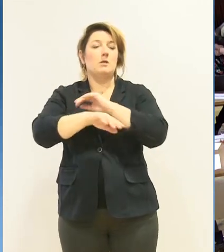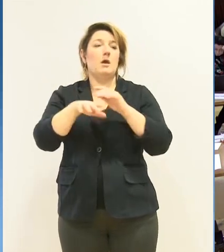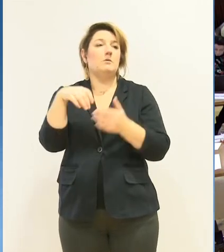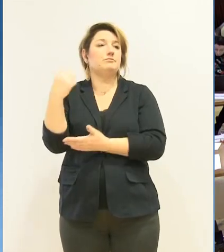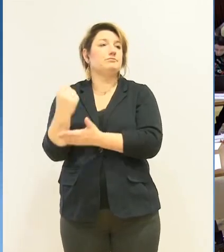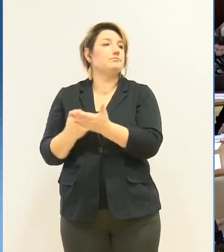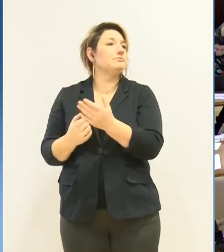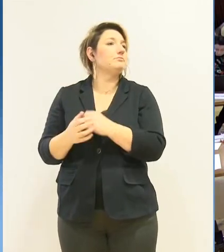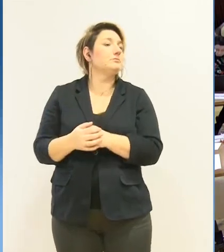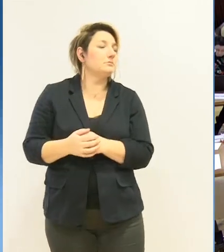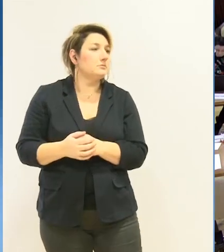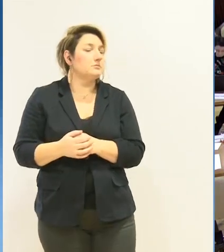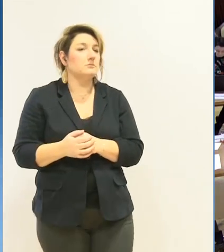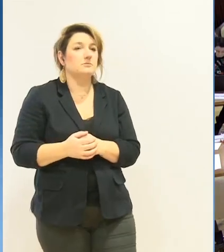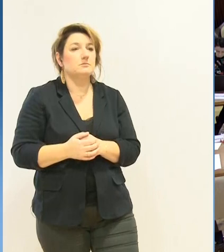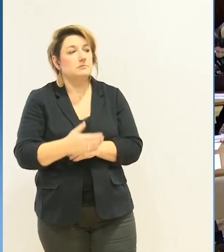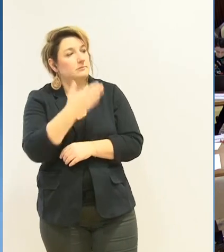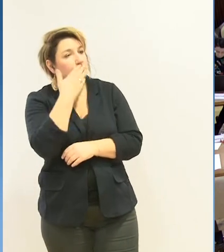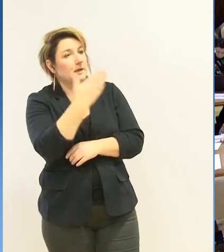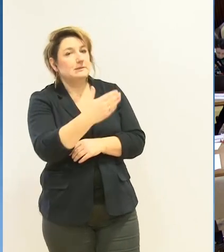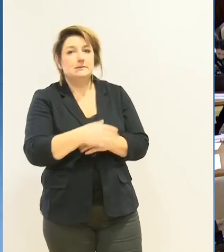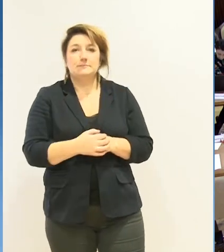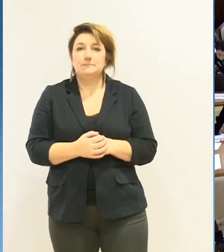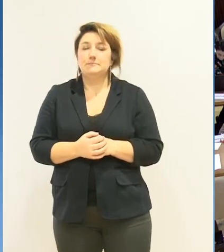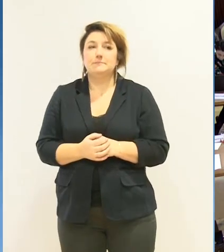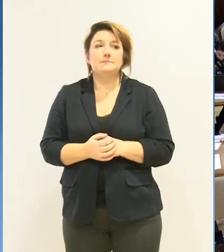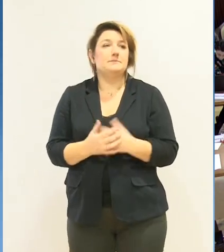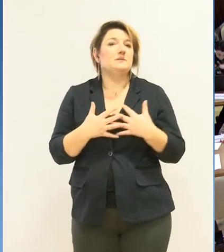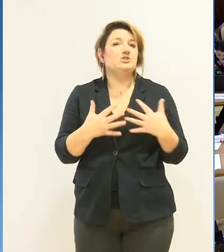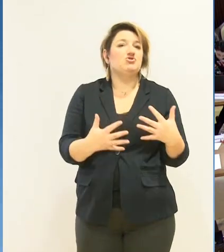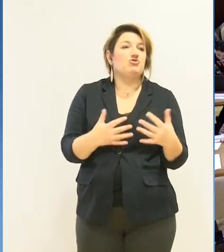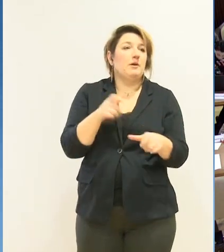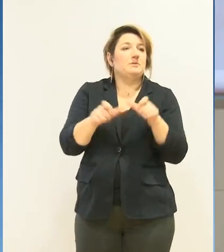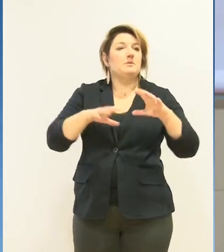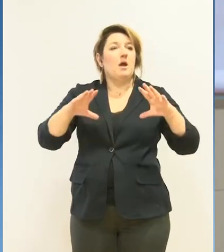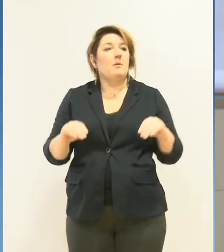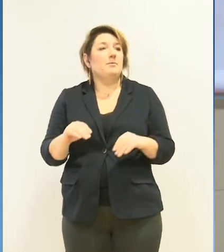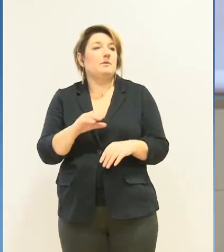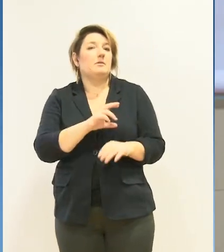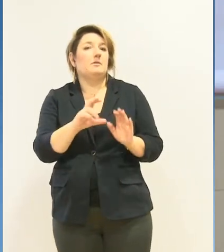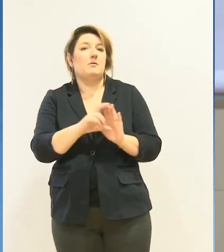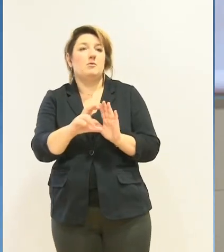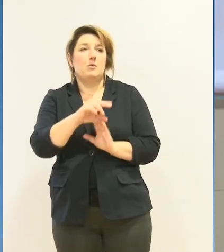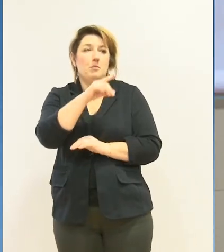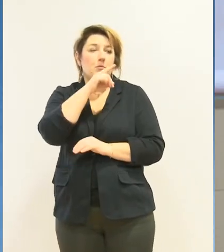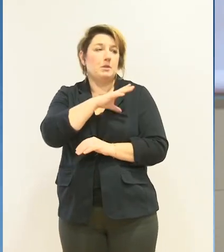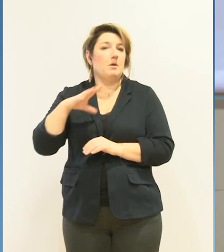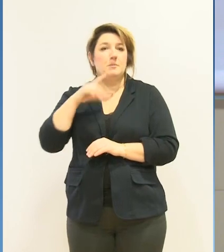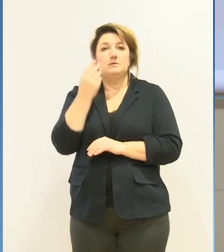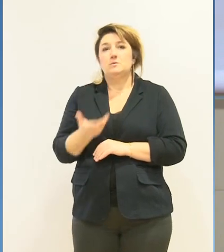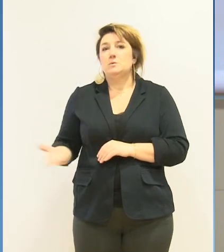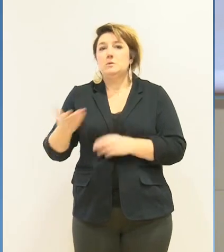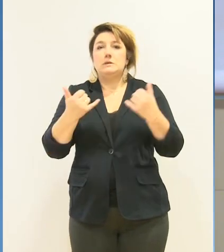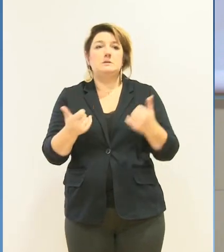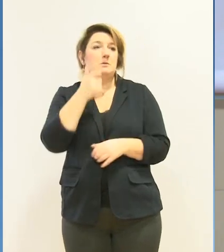et je l'en remercie enchère grenoble a des chars gros doigt ici parmi nous vous bien